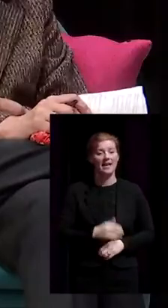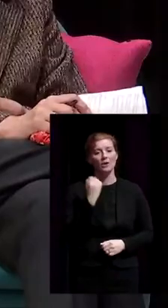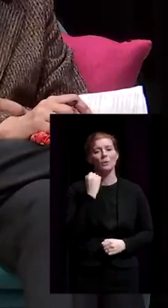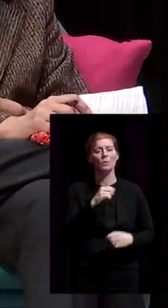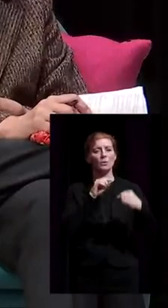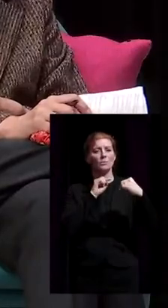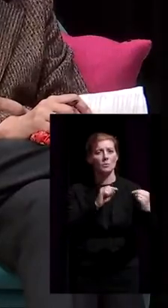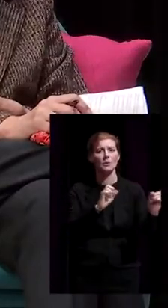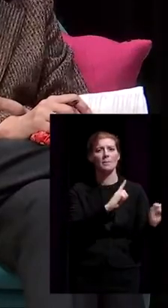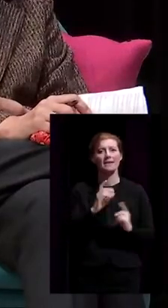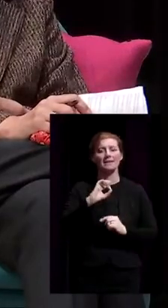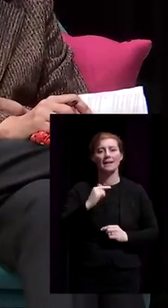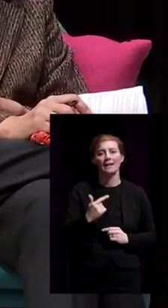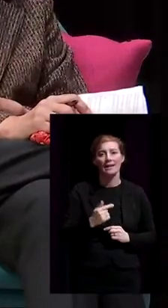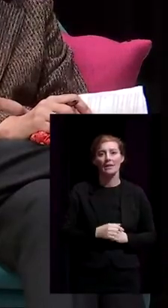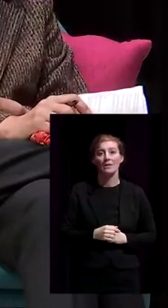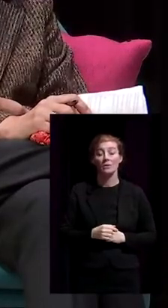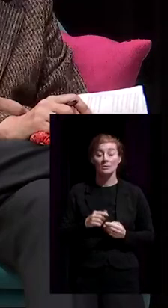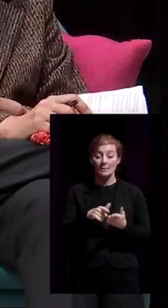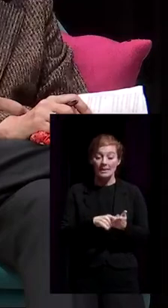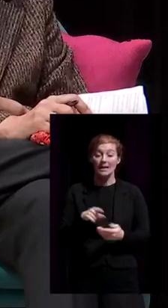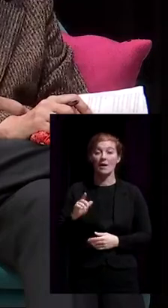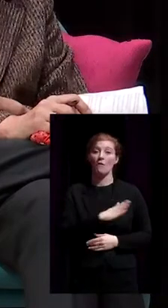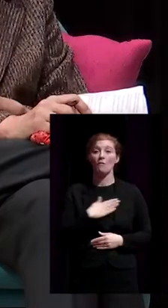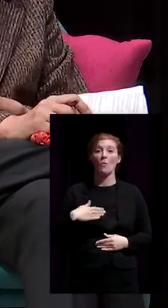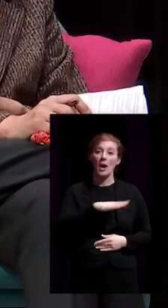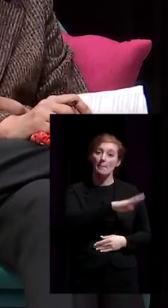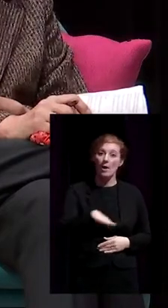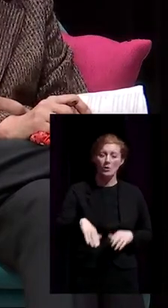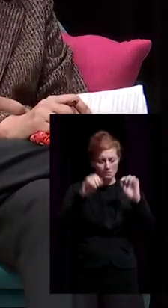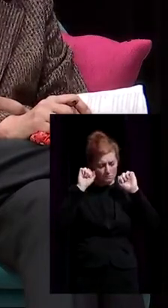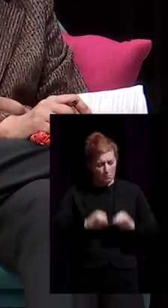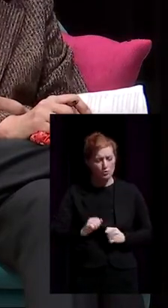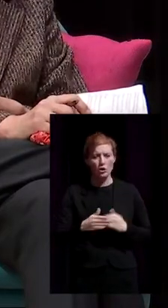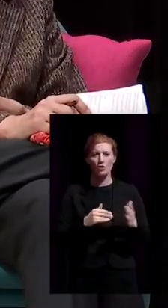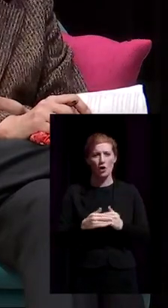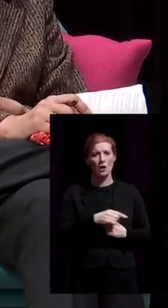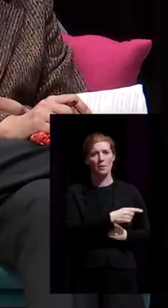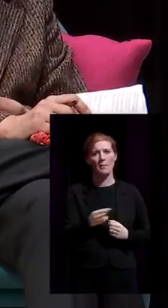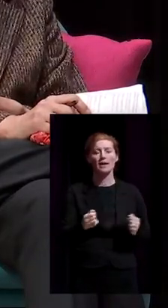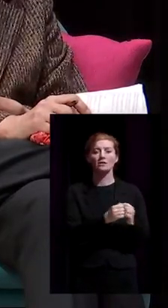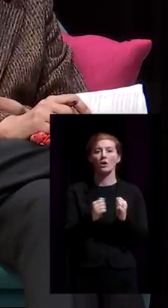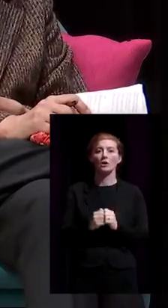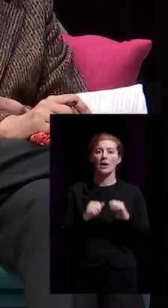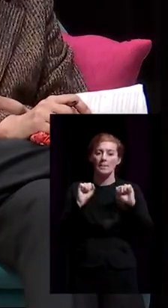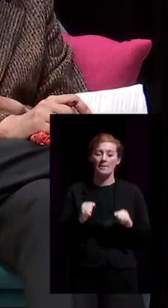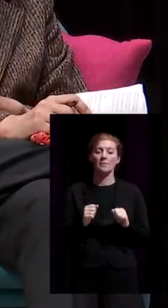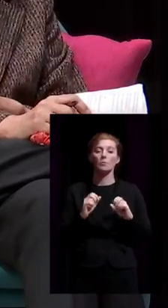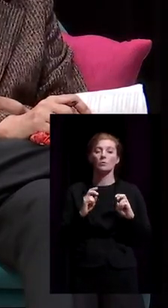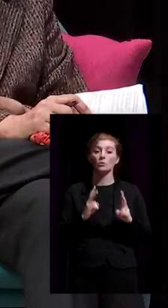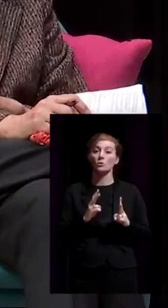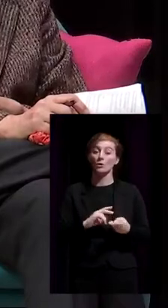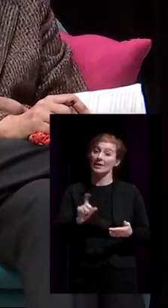Och mänskligheten representerad av våra barn. Och vi behöver göra de här sakerna, men vi behöver också ansvarsutkrävande. Därför så